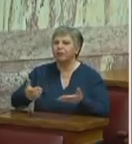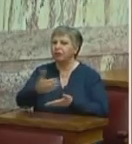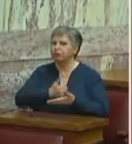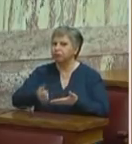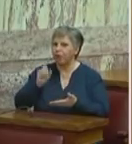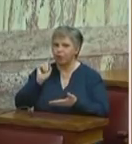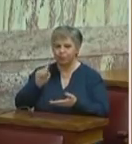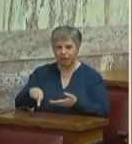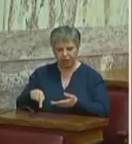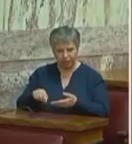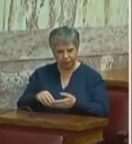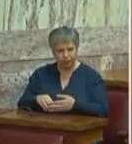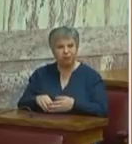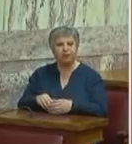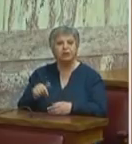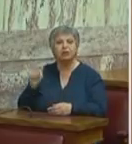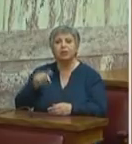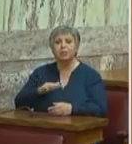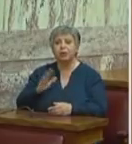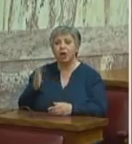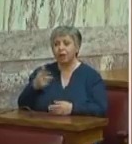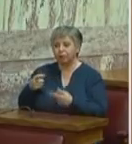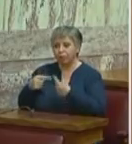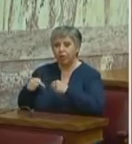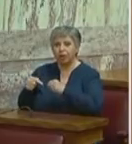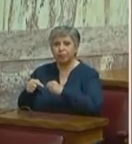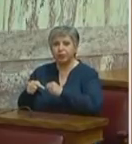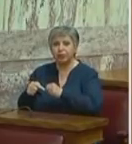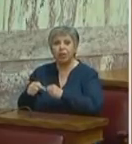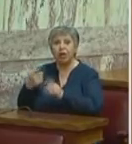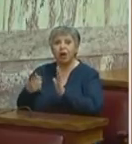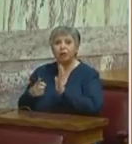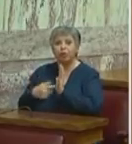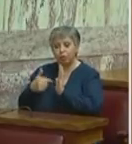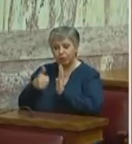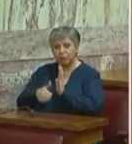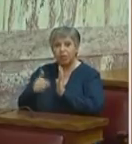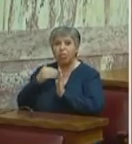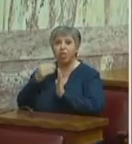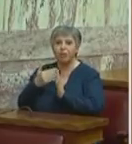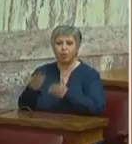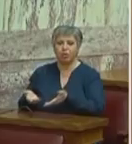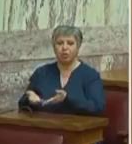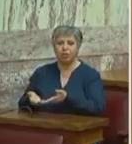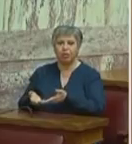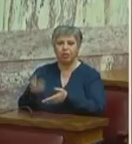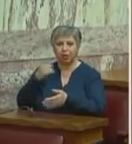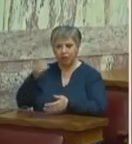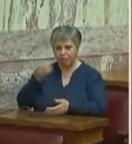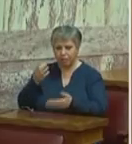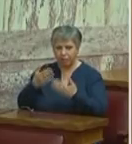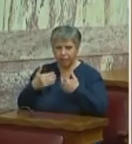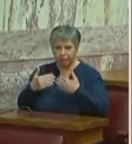είναι ούτε νομικά δυνατό, ούτε συμβατό με οποιαδήποτε λογική να συνδέονται με την εκτέλεση